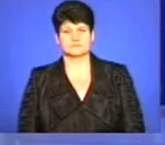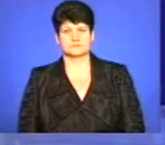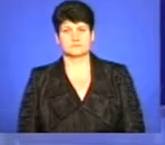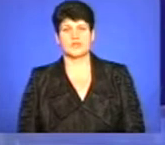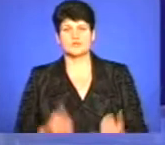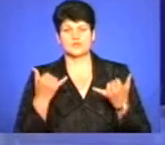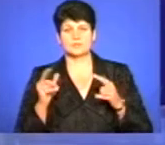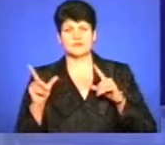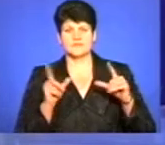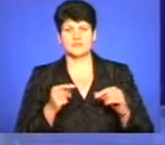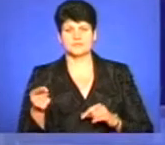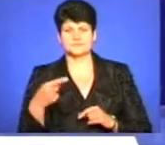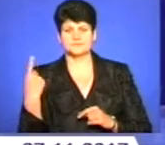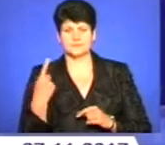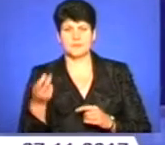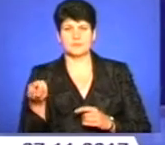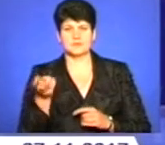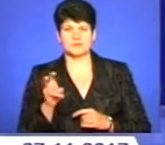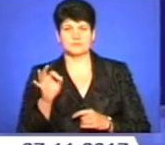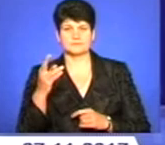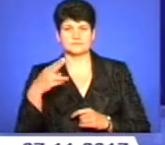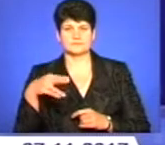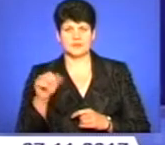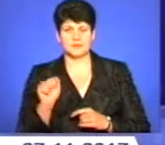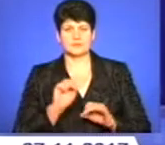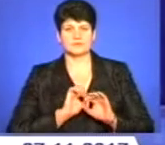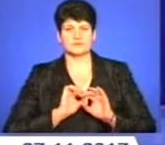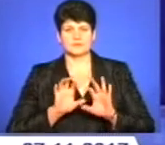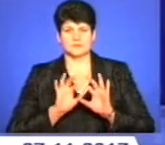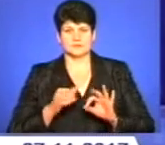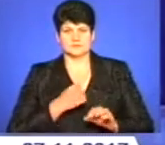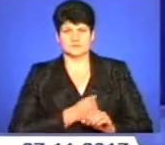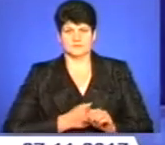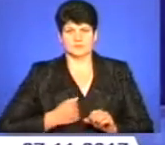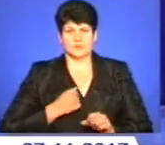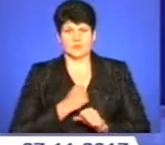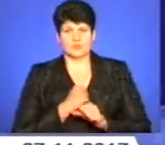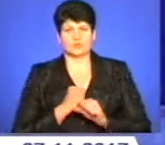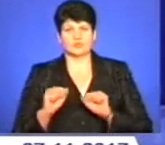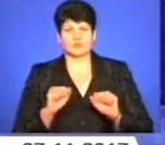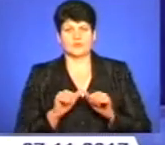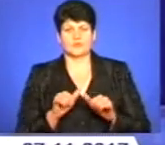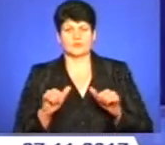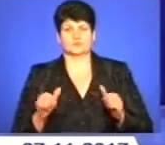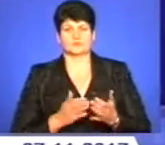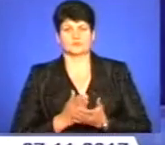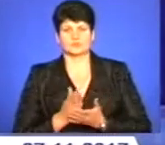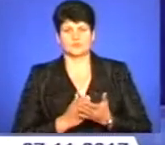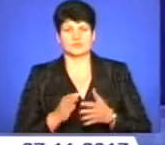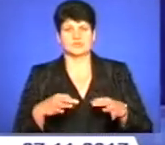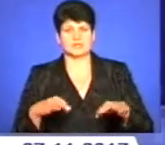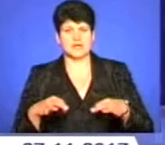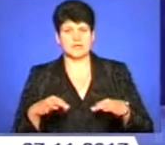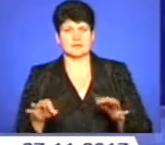Сьогодні перевізники Тернопільщини прийшли в обласну держадміністрацію, аби висловити невдоволення роботою управління розвитку інфраструктури, транспорту